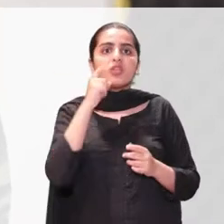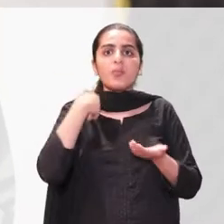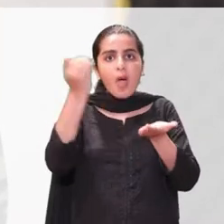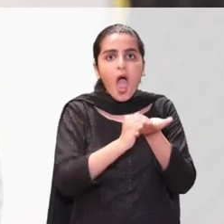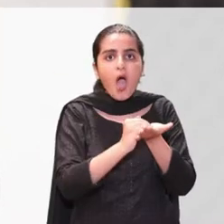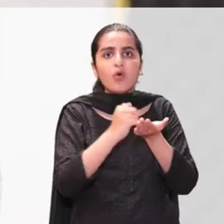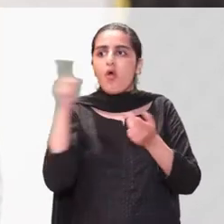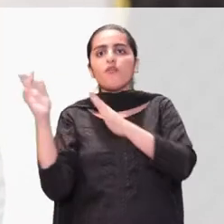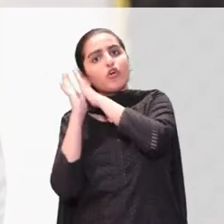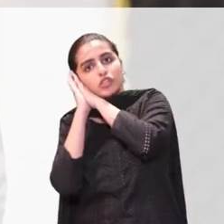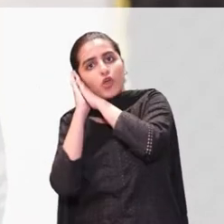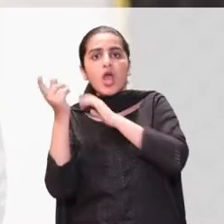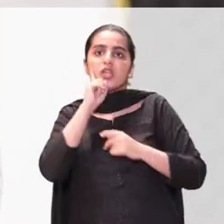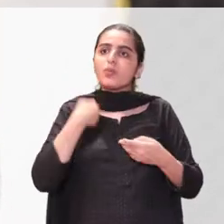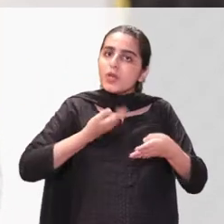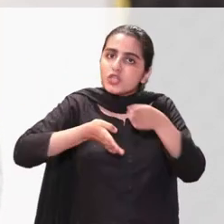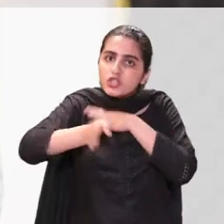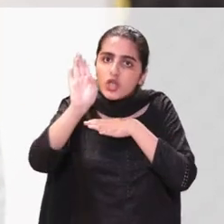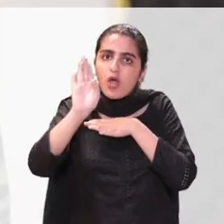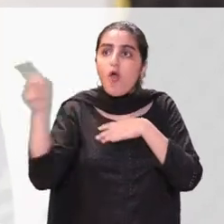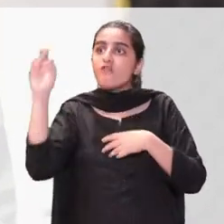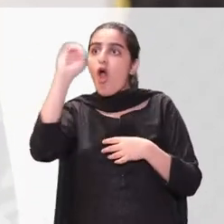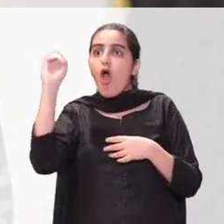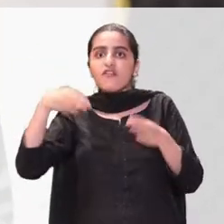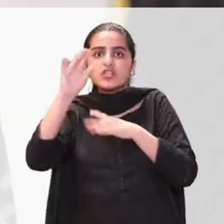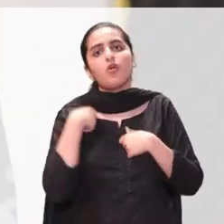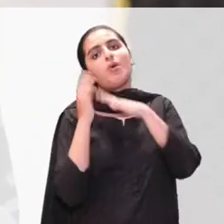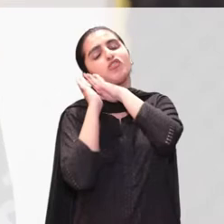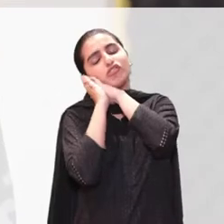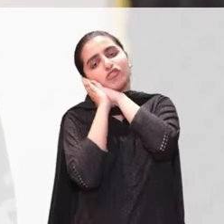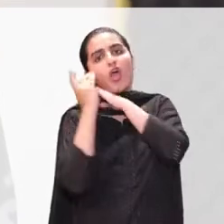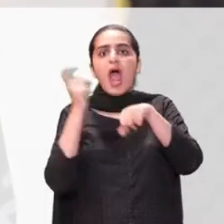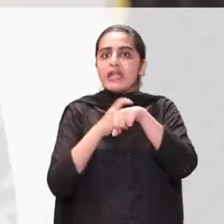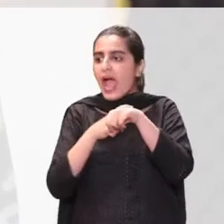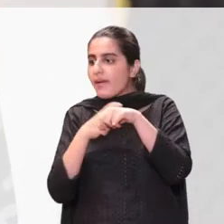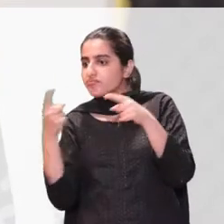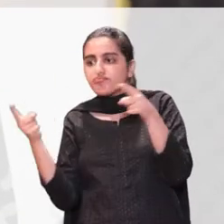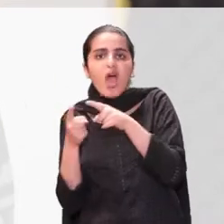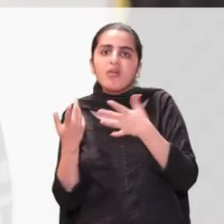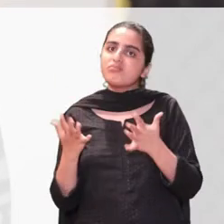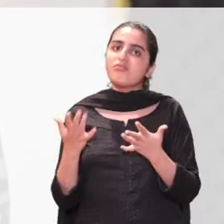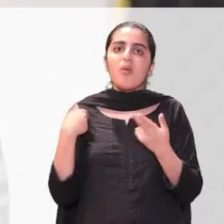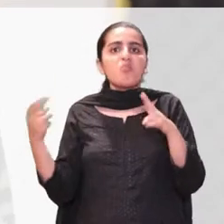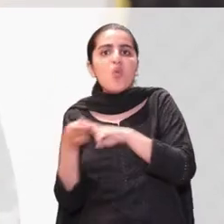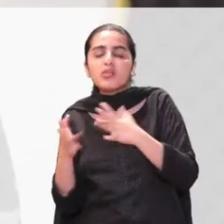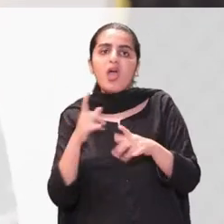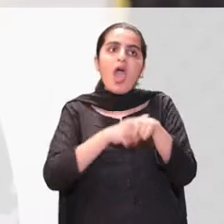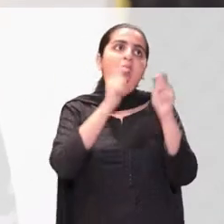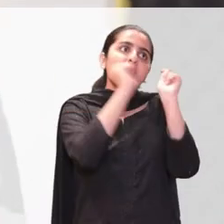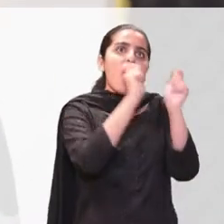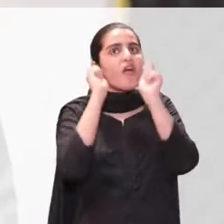जब मैं आती वह सो रही होती है जब मैं घर से जाती हूं अब जब वह जाती है ऑफिस तो मैं सोचती हूं टाइम मैनेज नहीं होता